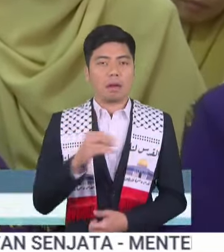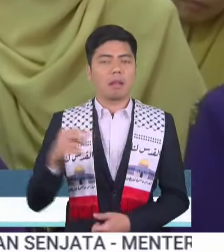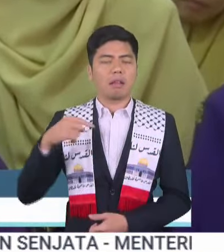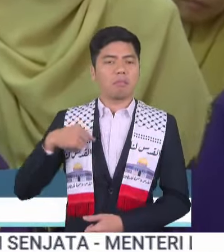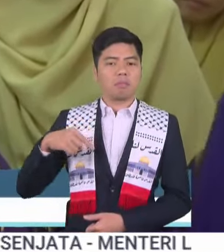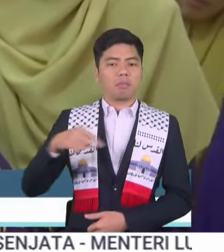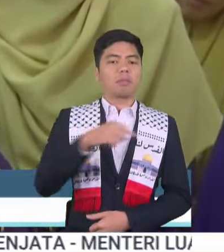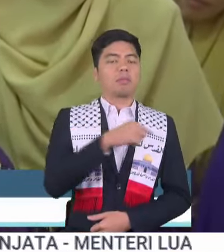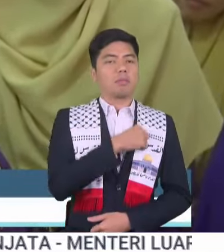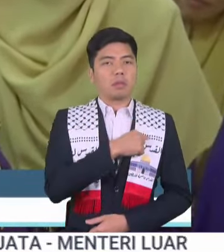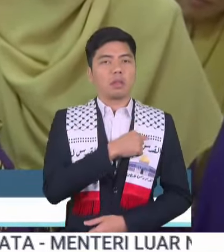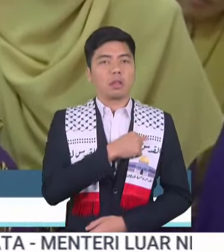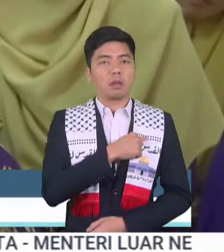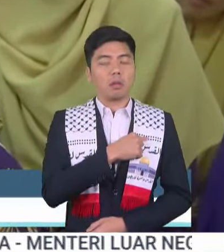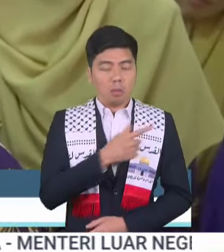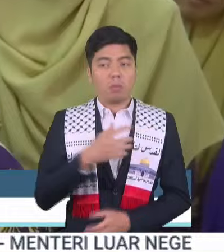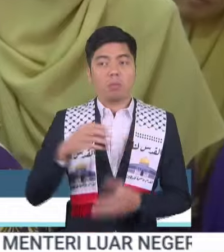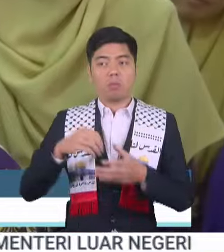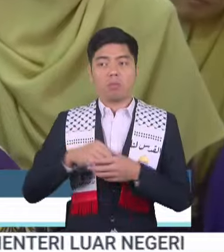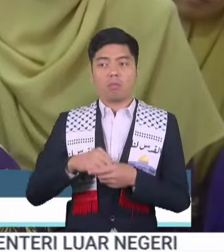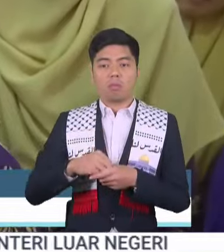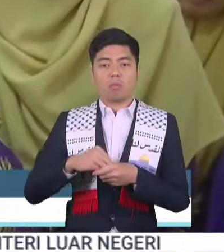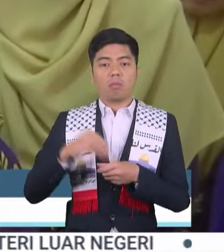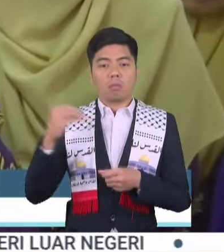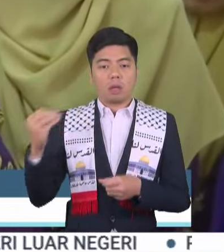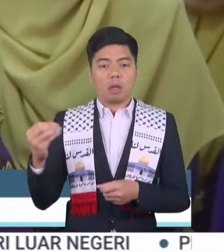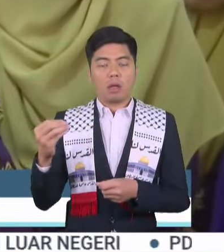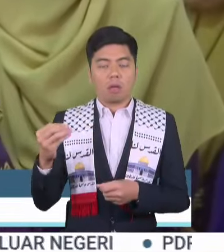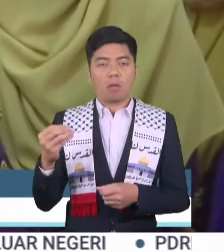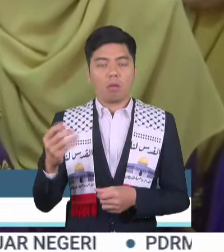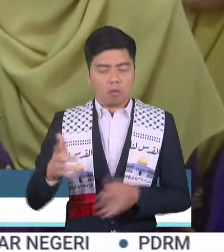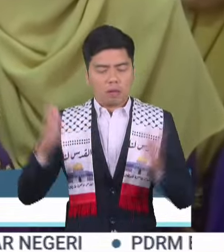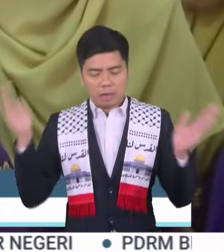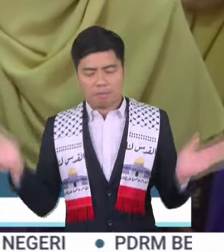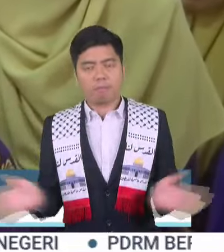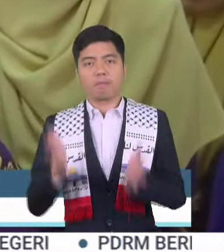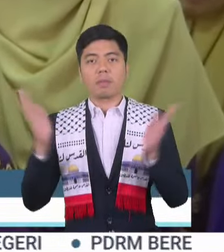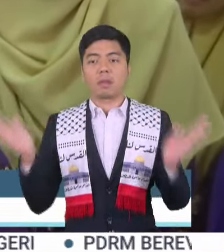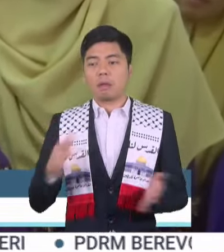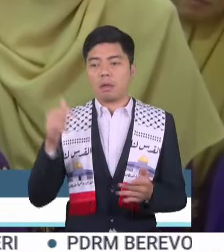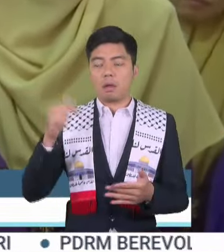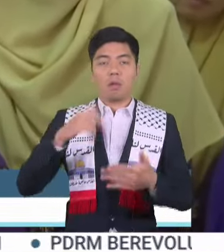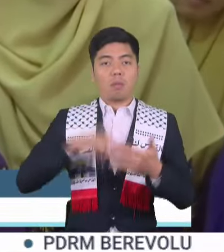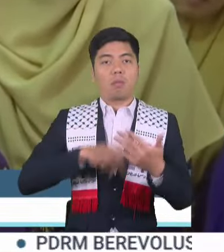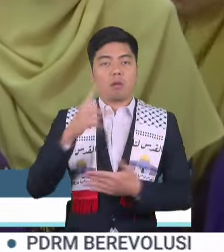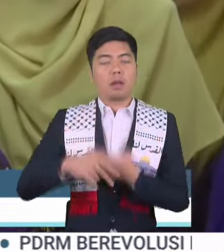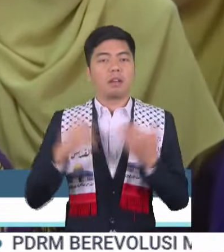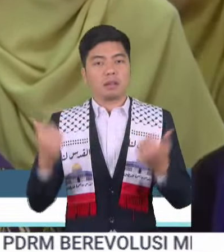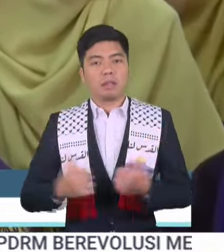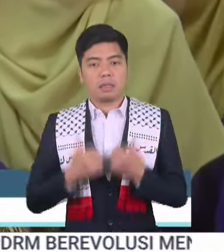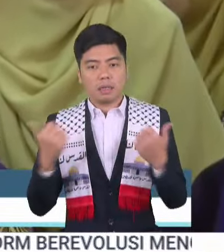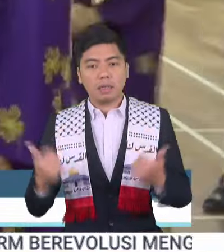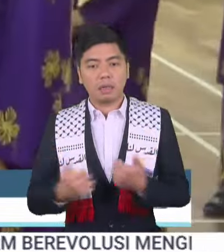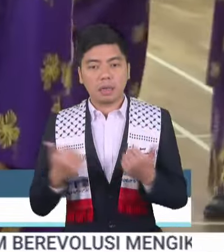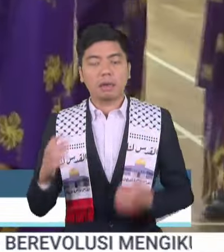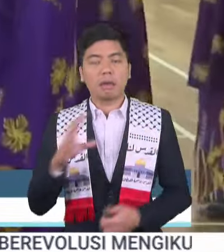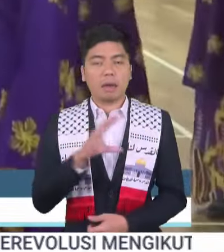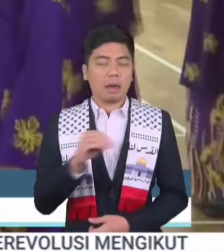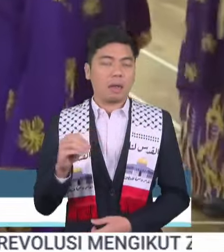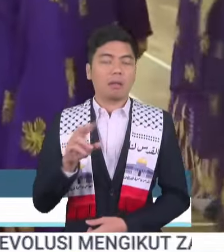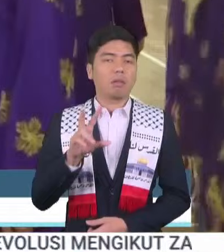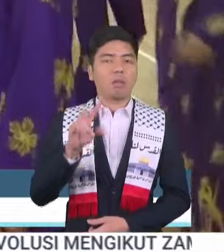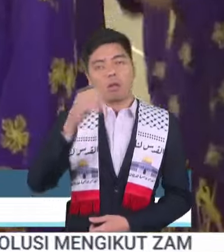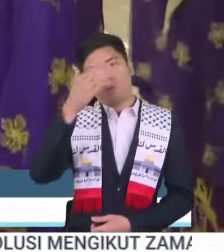yang di luar sana memeriahkan program hari raya, kita juga tidak lupa